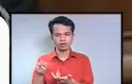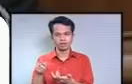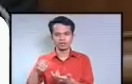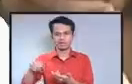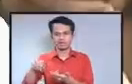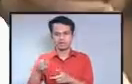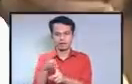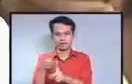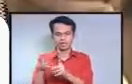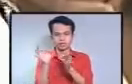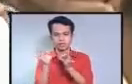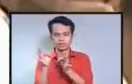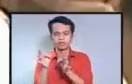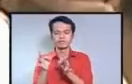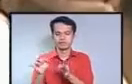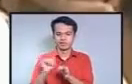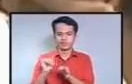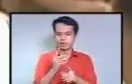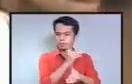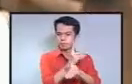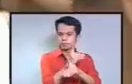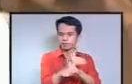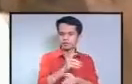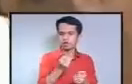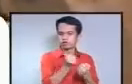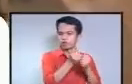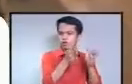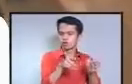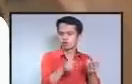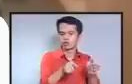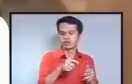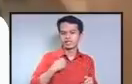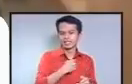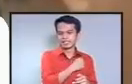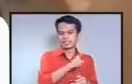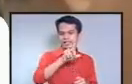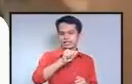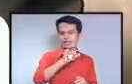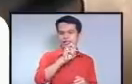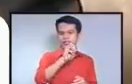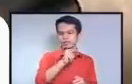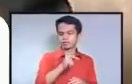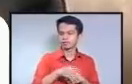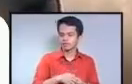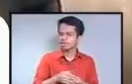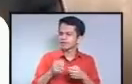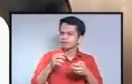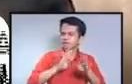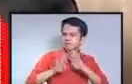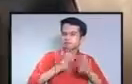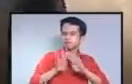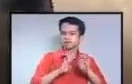na droga? Dumepensa para sa ahensya ang sponsor ng budget nito na si Senador Panfilo Lacson. Ang problema po nila,